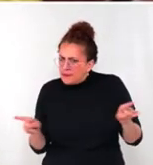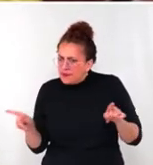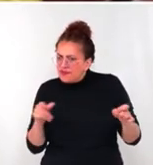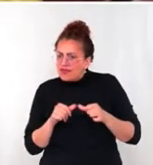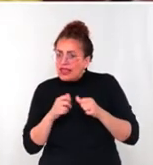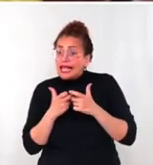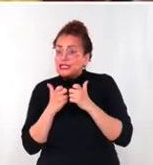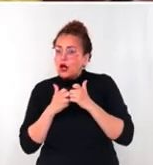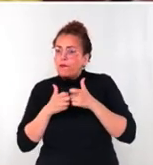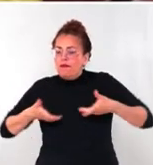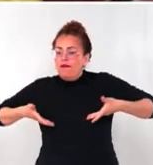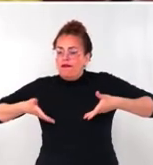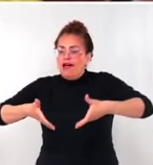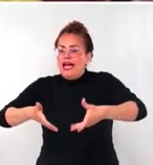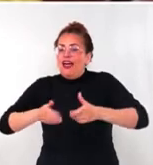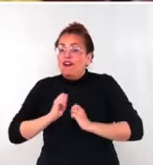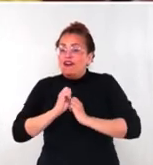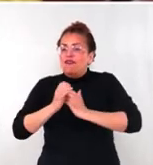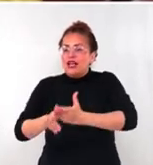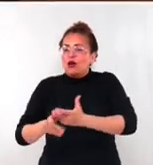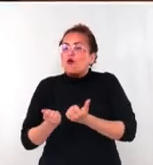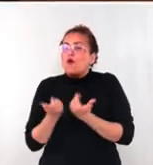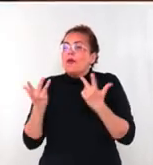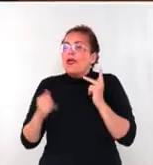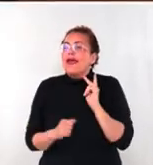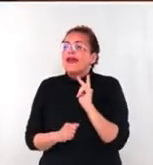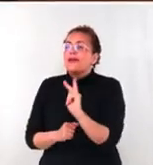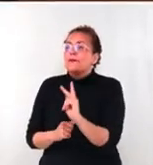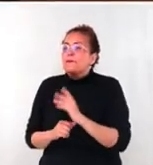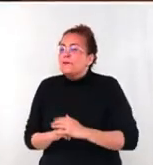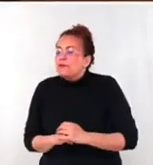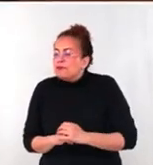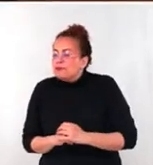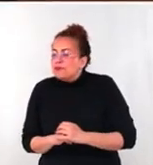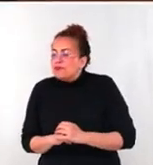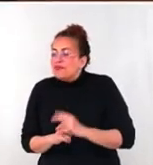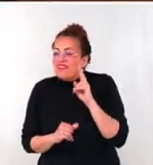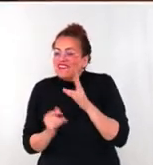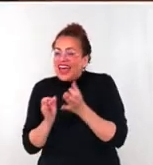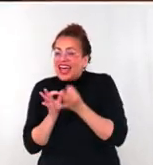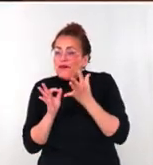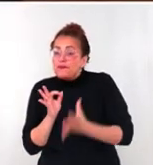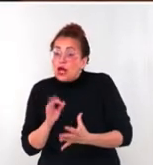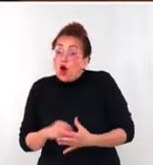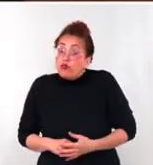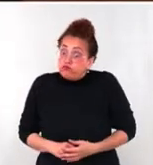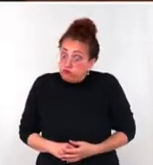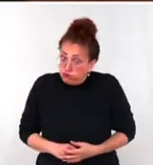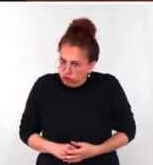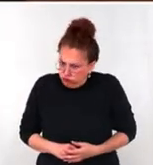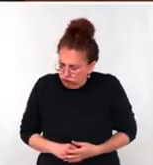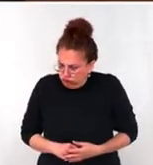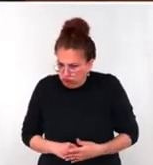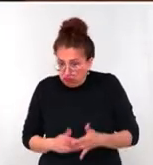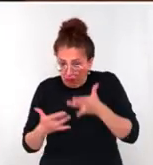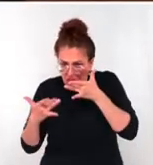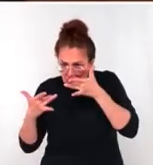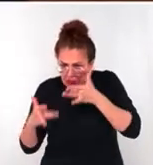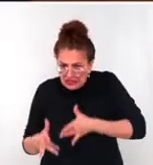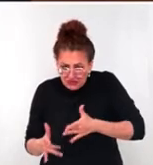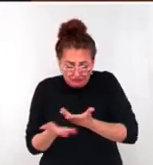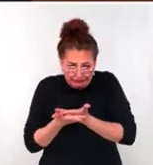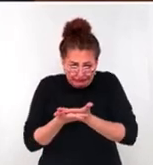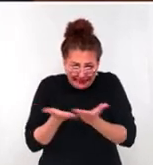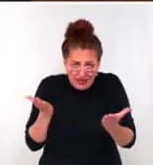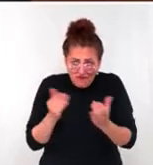pistes cyclables, que votre bilan est somme toute passable, sinon très décevant. Moi j'ai pris un autre exemple très simple pour ne pas